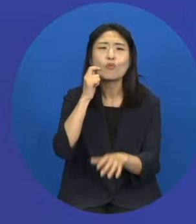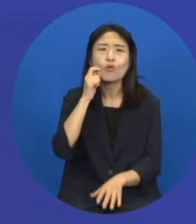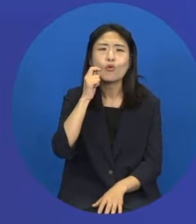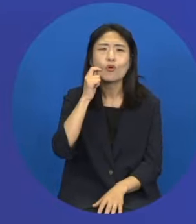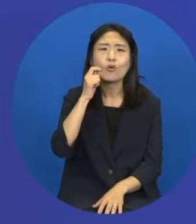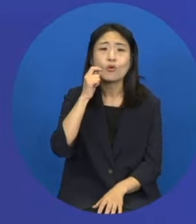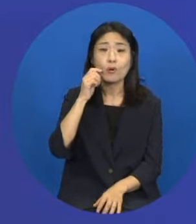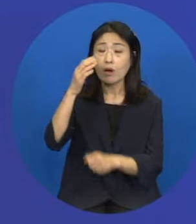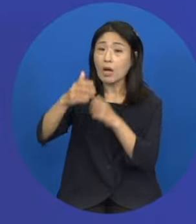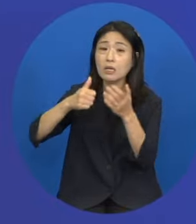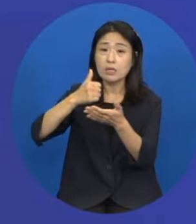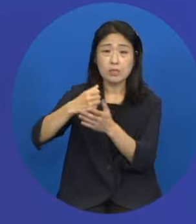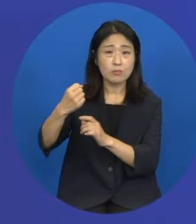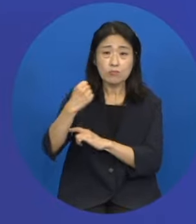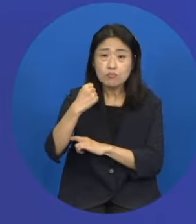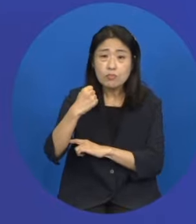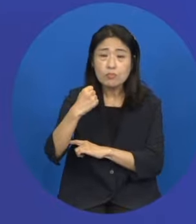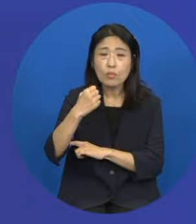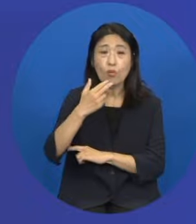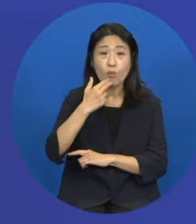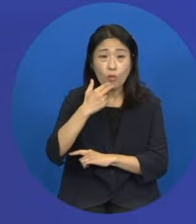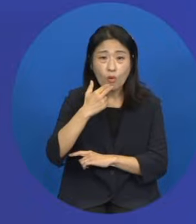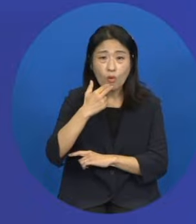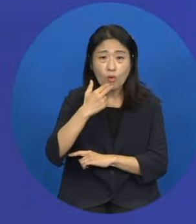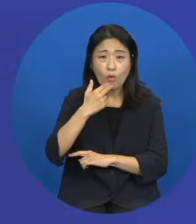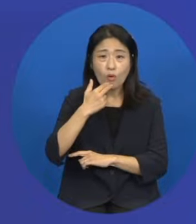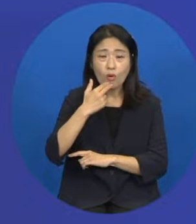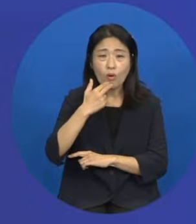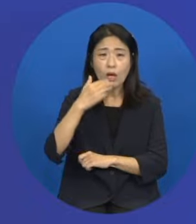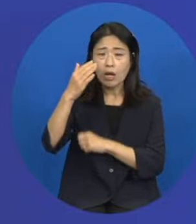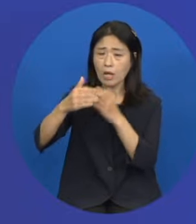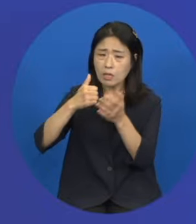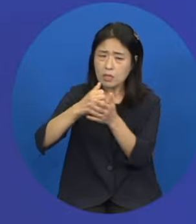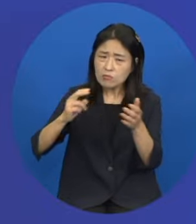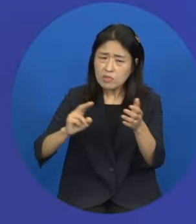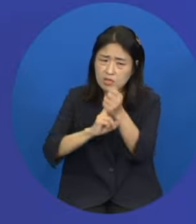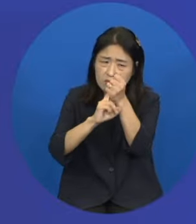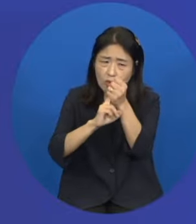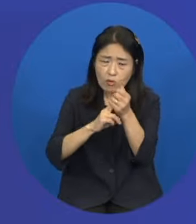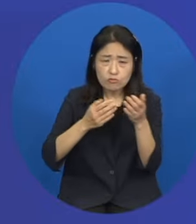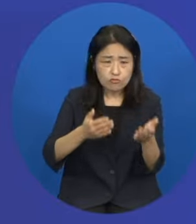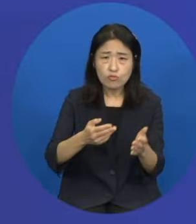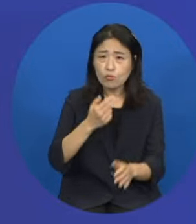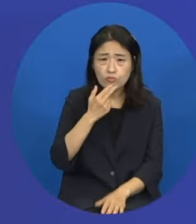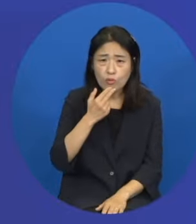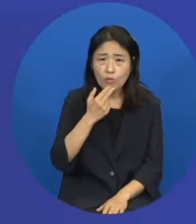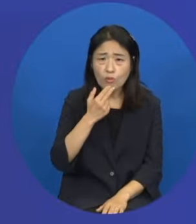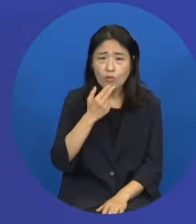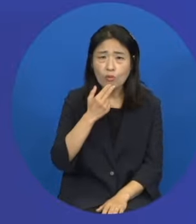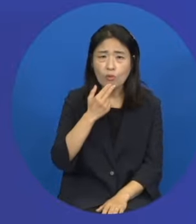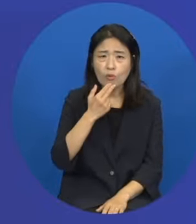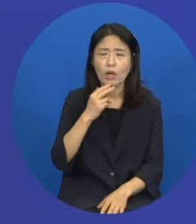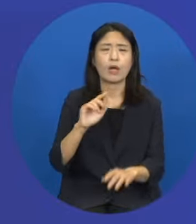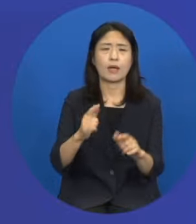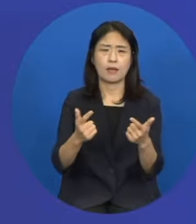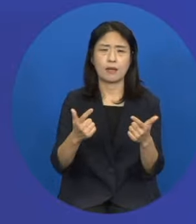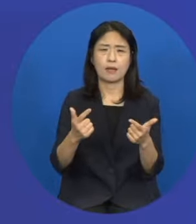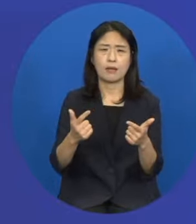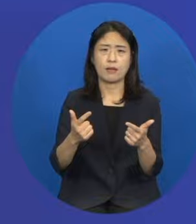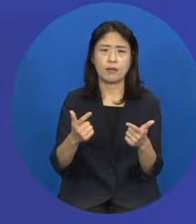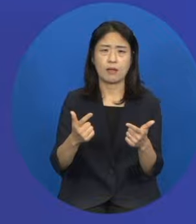하나님께서 능력이 없으셔서 기적을 베푸시지 않은 것이 아니라 힘이 없어서가 아니었습니다. 왜